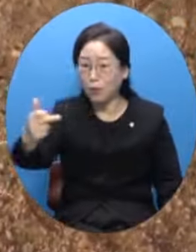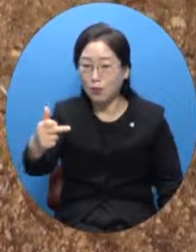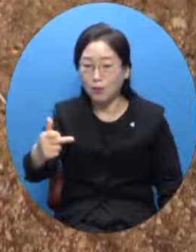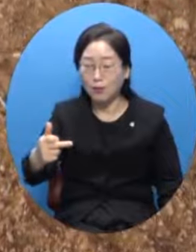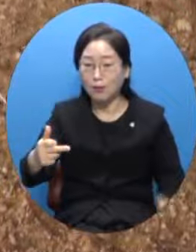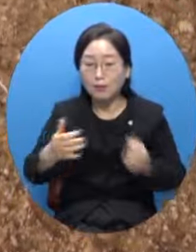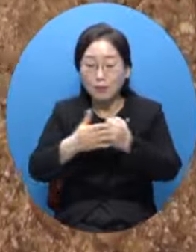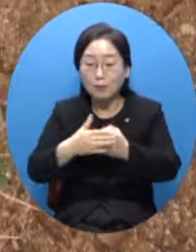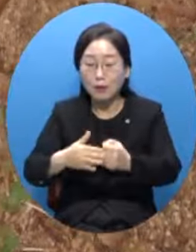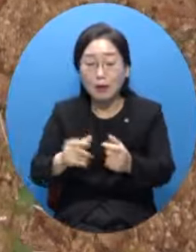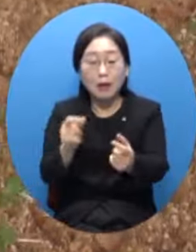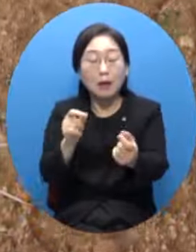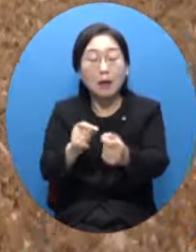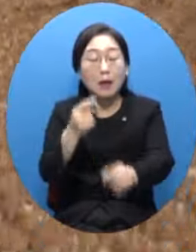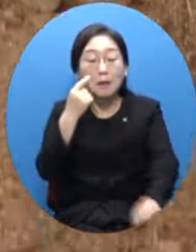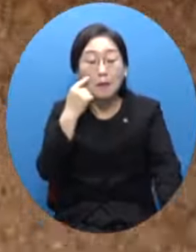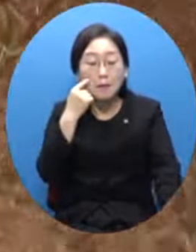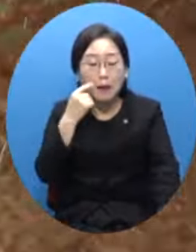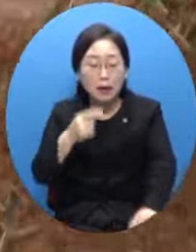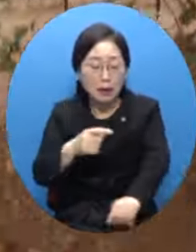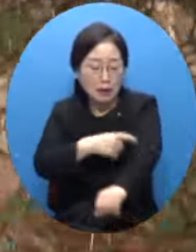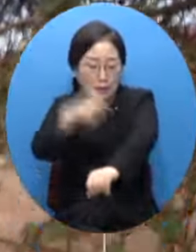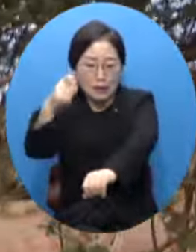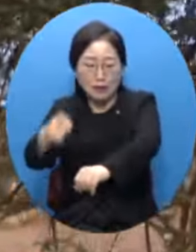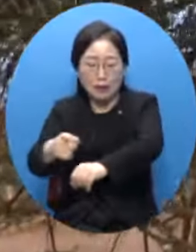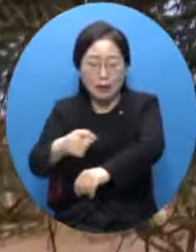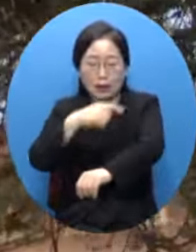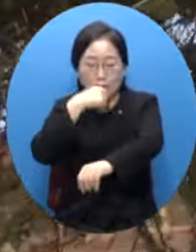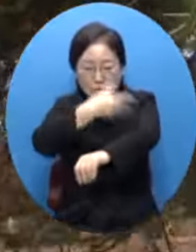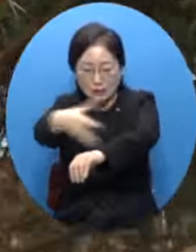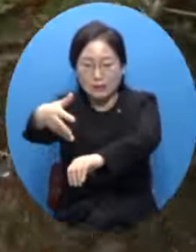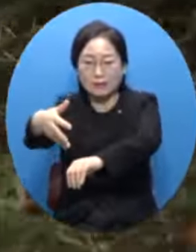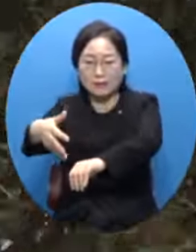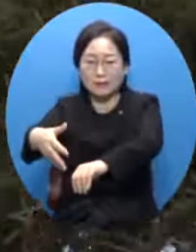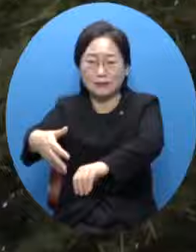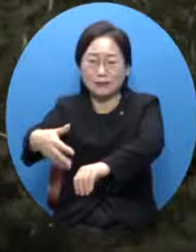이 가시가 박혀 피가 철철 납니다.